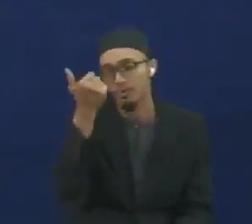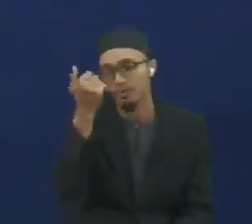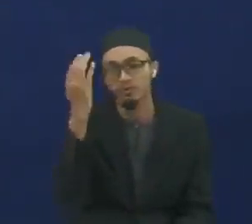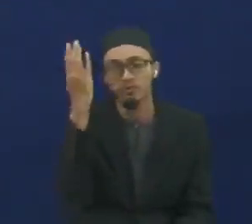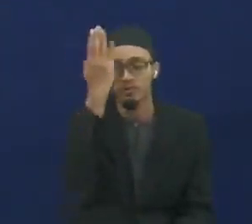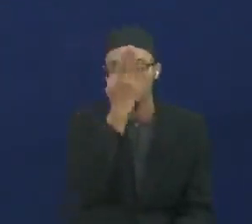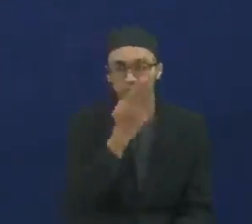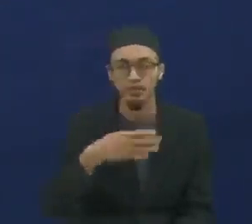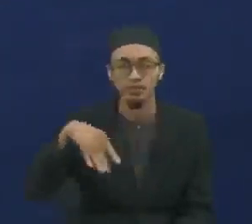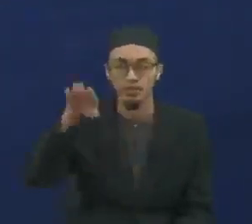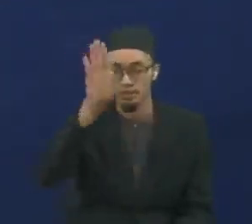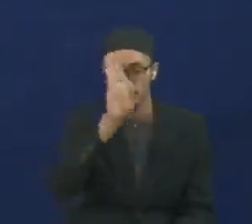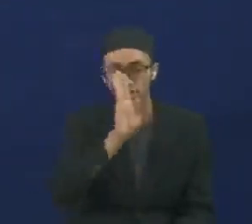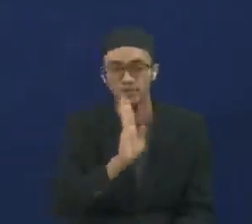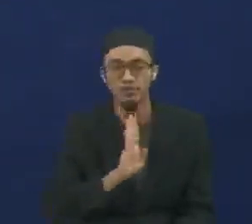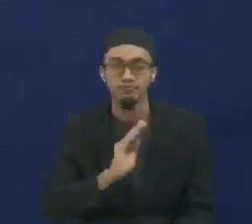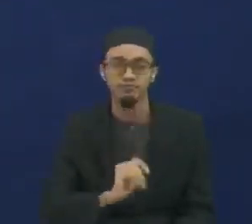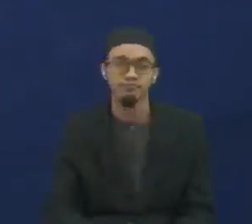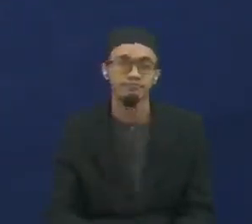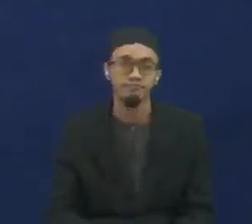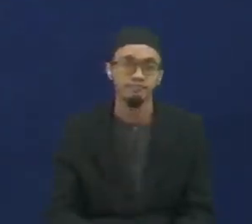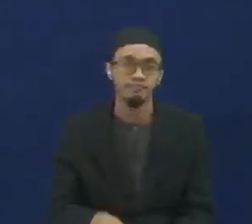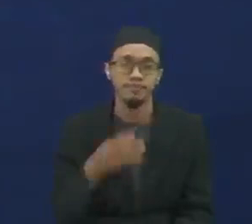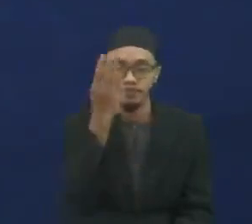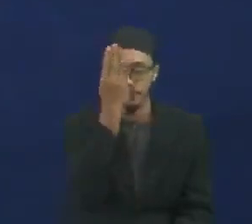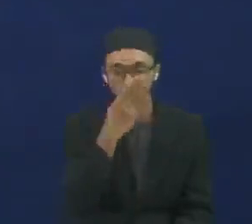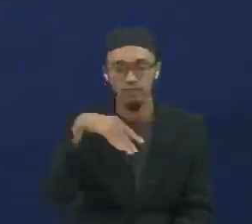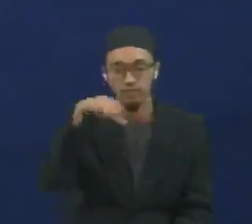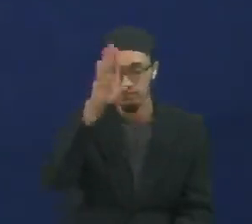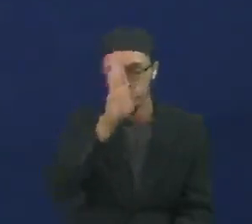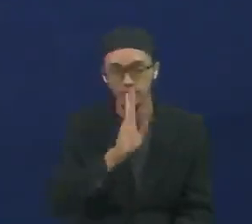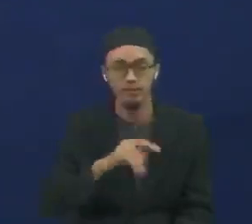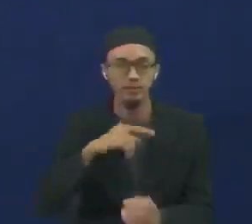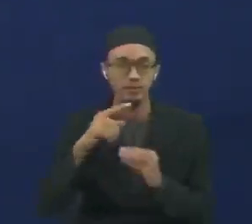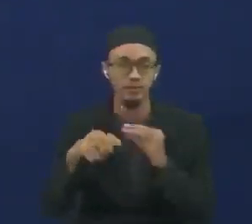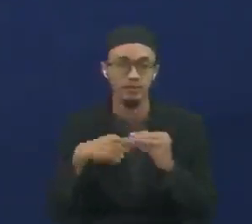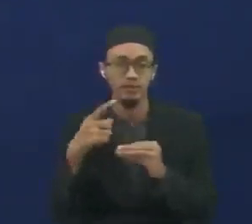tentang ilmu, tentang syariat Islam, jahil tentang Quran dan Sunnah.